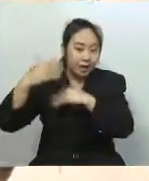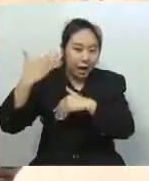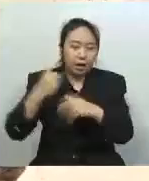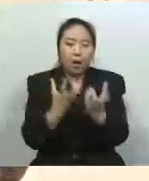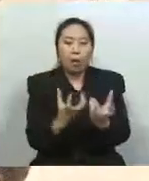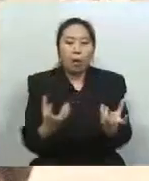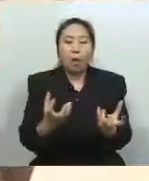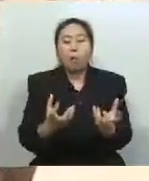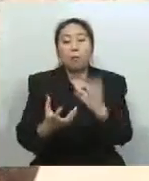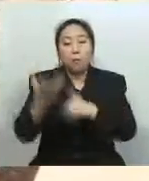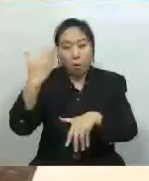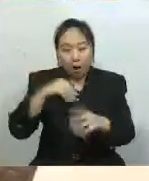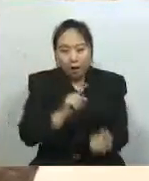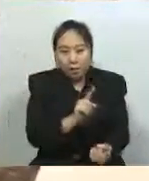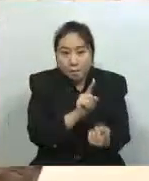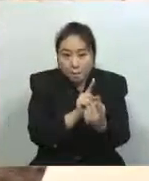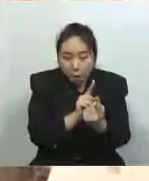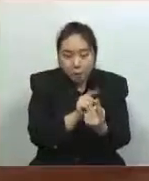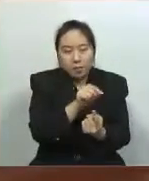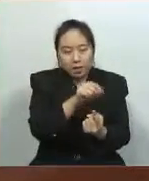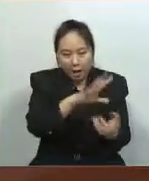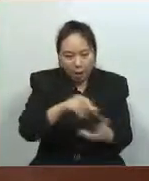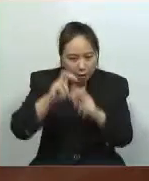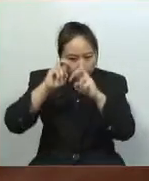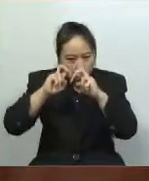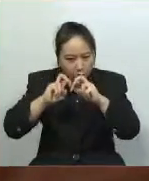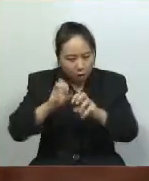ราณวัตถุที่ขุดค้นพบก็จะนำไปวิเคราะห์อย่าง